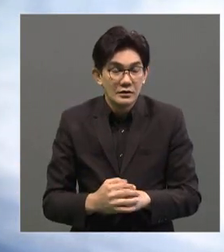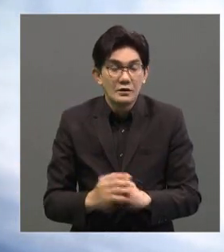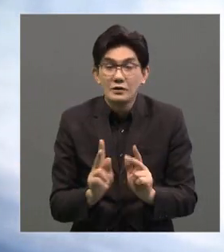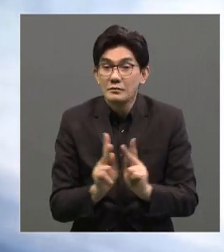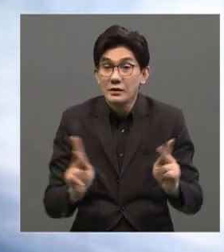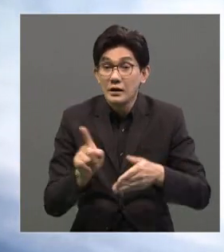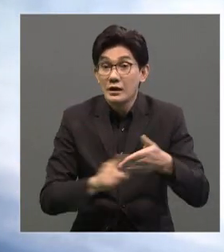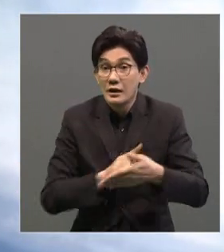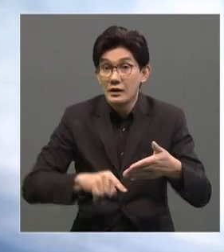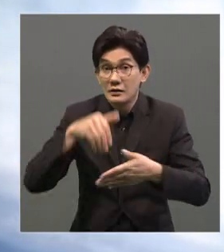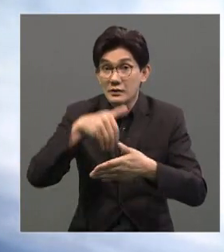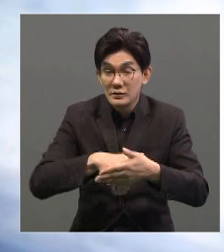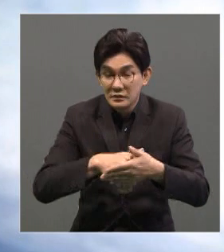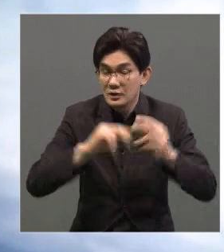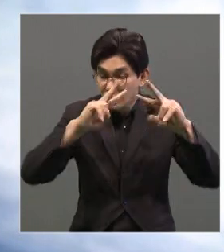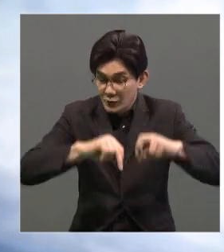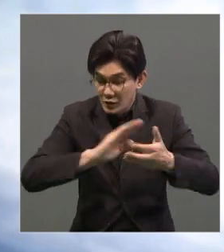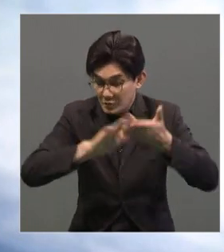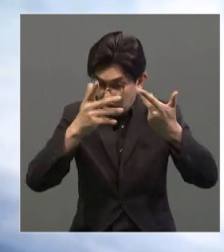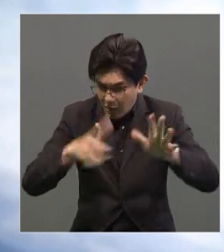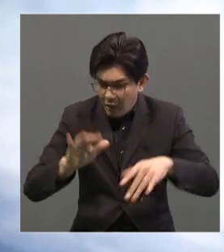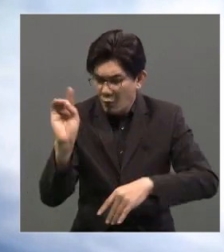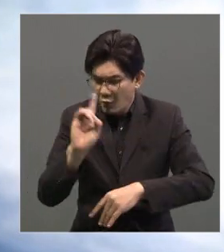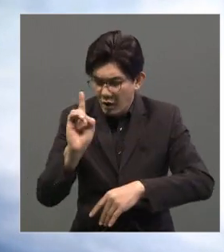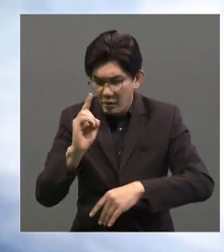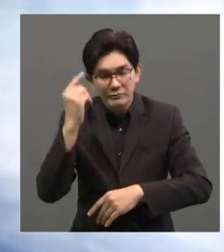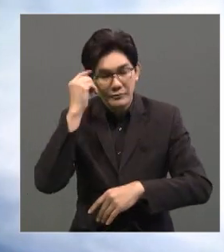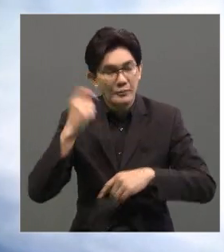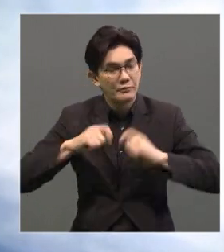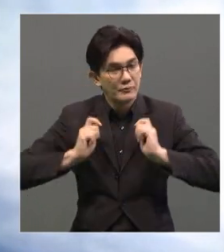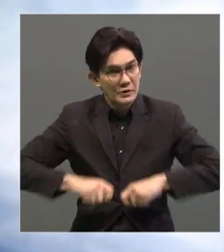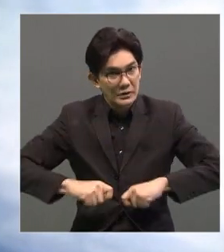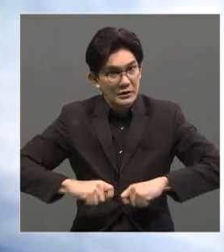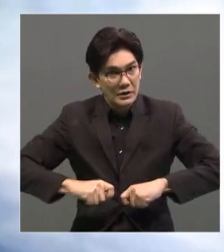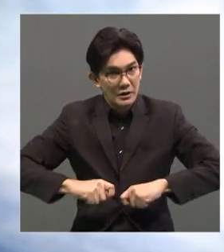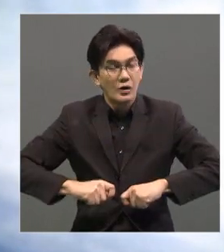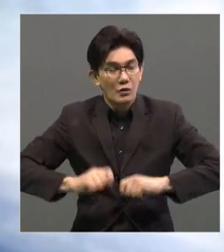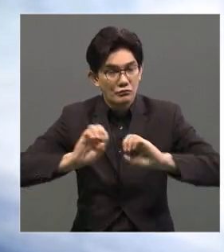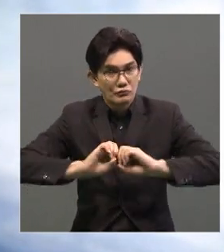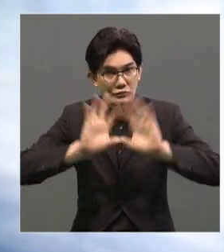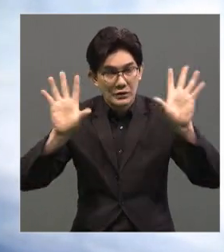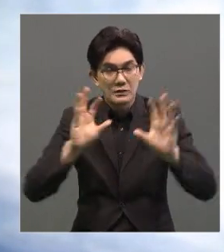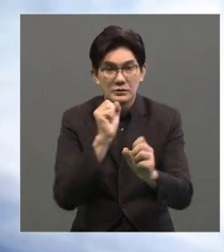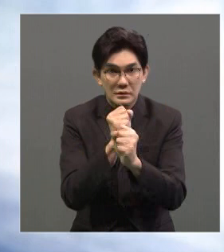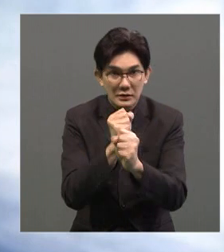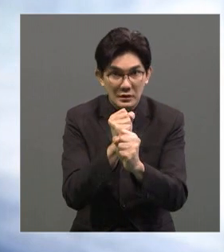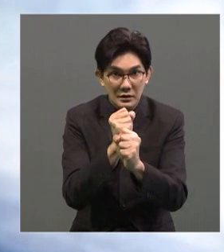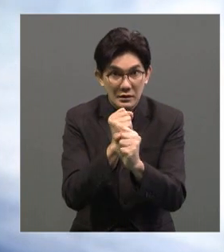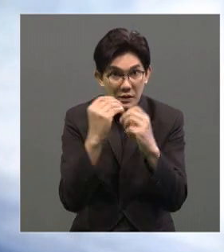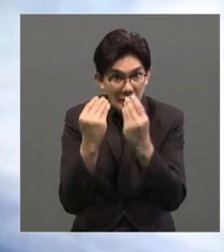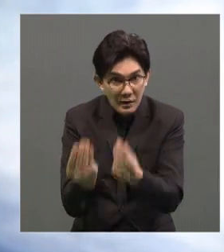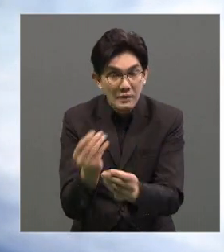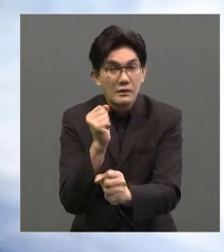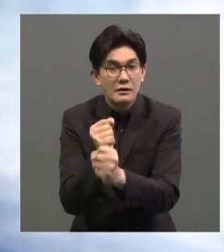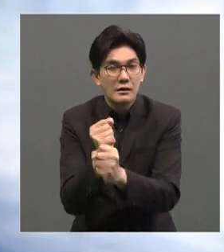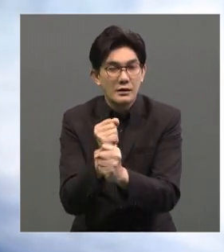ท่านได้พิจารณาข้อเท็จจริงดังกล่าวแล้วเนี่ยท่านก็ได้มีมตินะครับเพื่อความโปร่งใสนะครับก็จะให้ดำเนิน